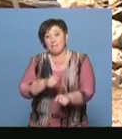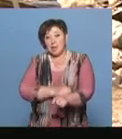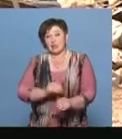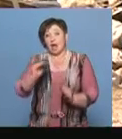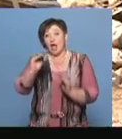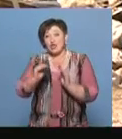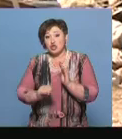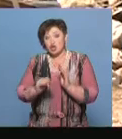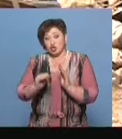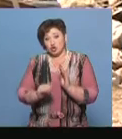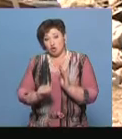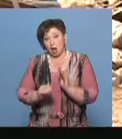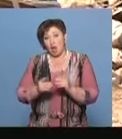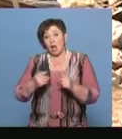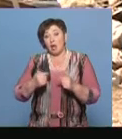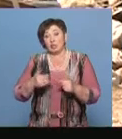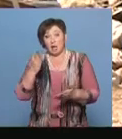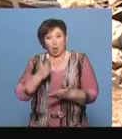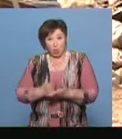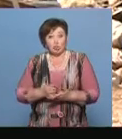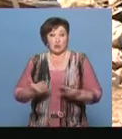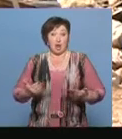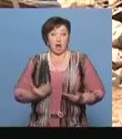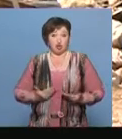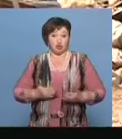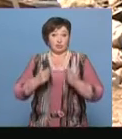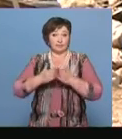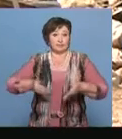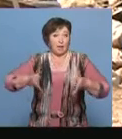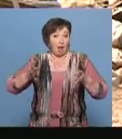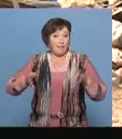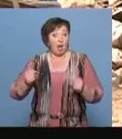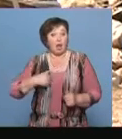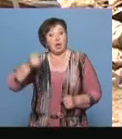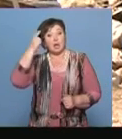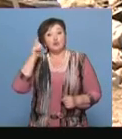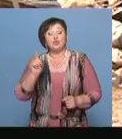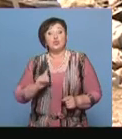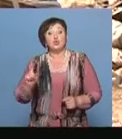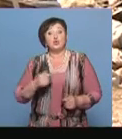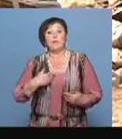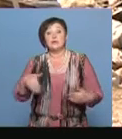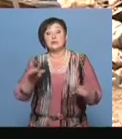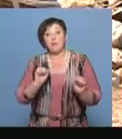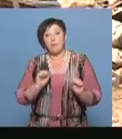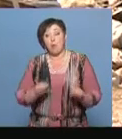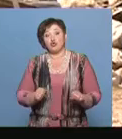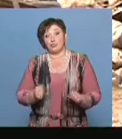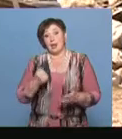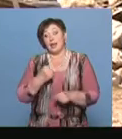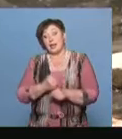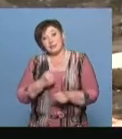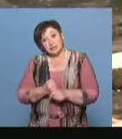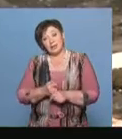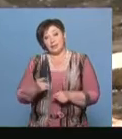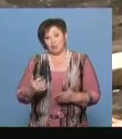там по участку находятся жилые дома. Я думаю, что мы сможем все это дело сдвинуть с мертвой